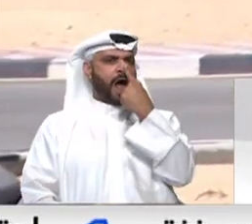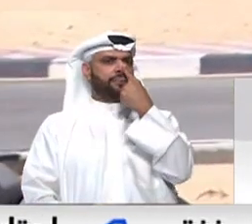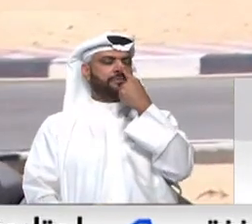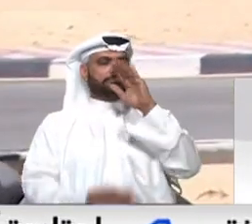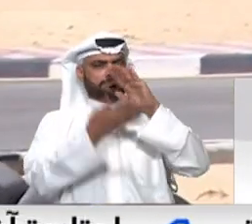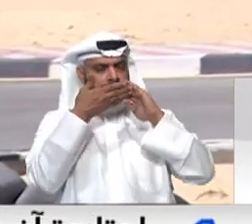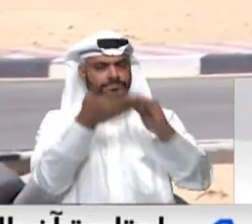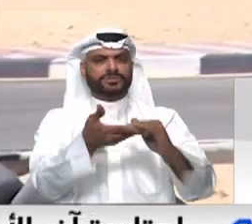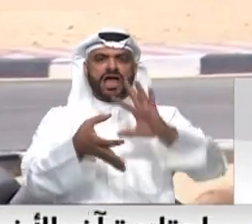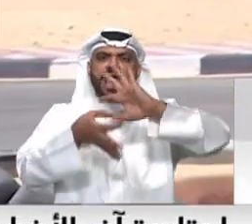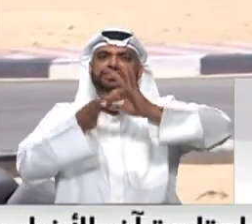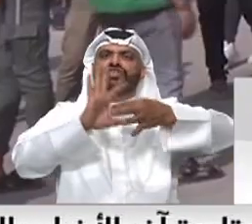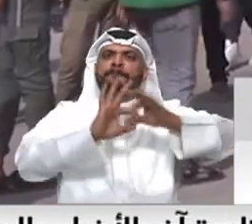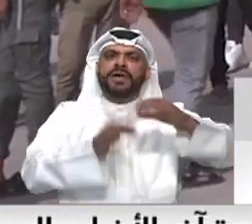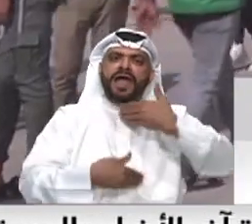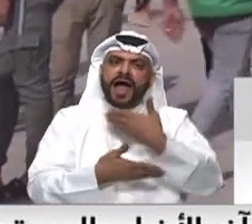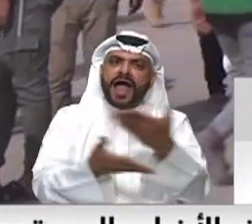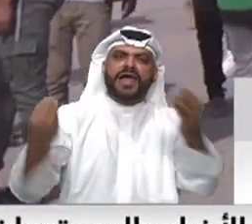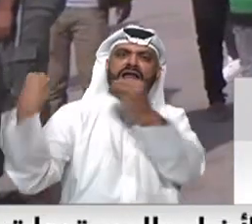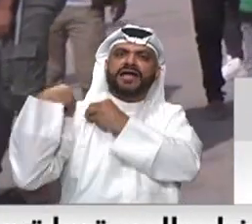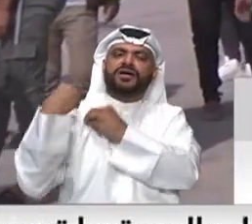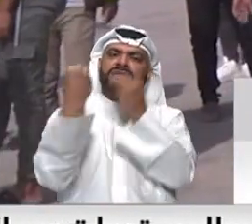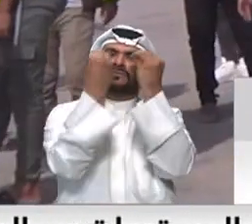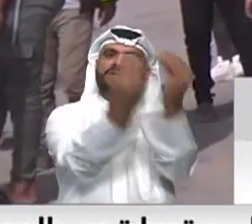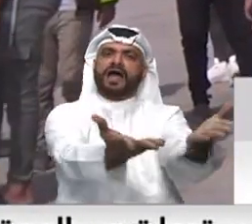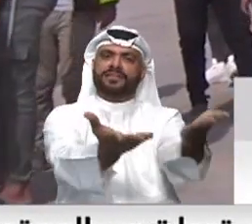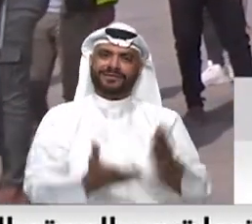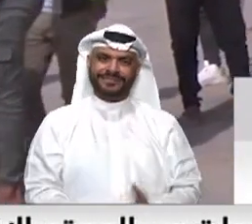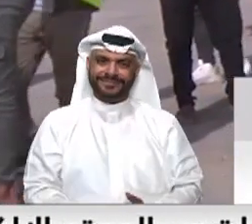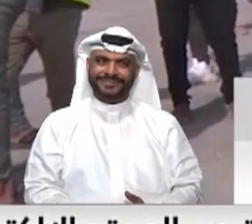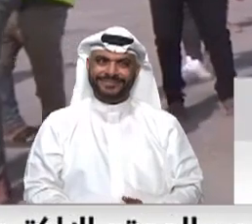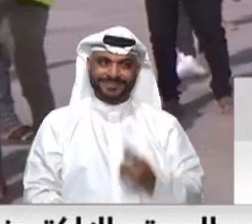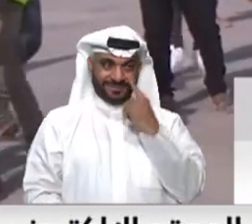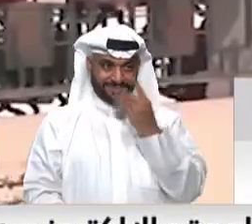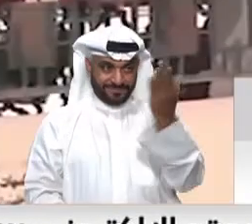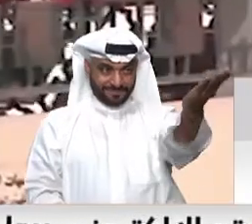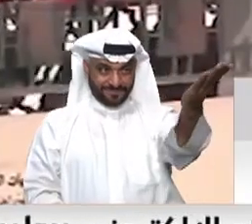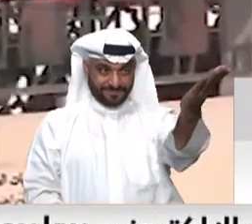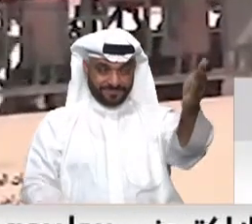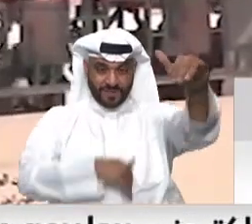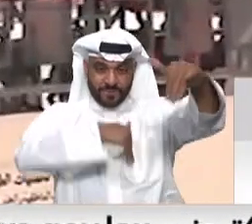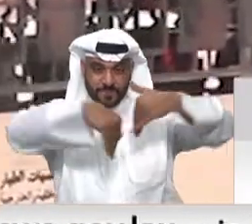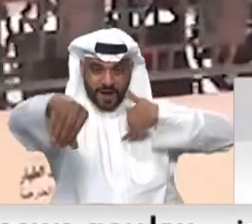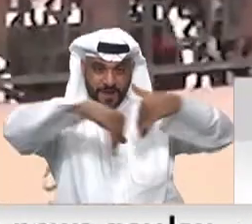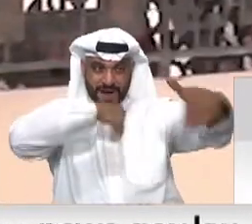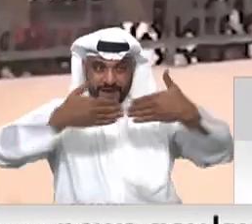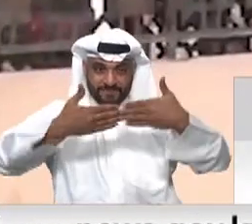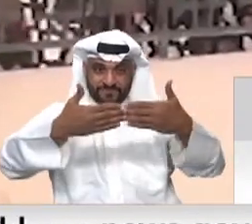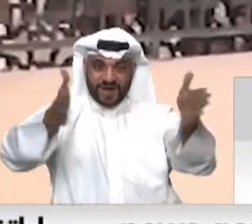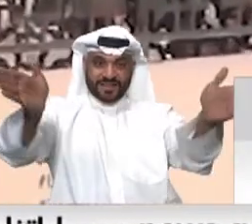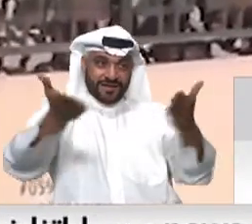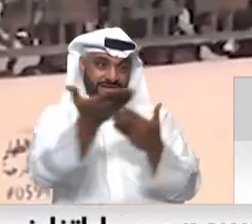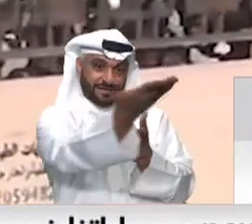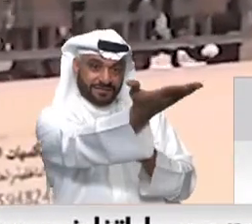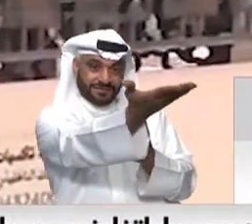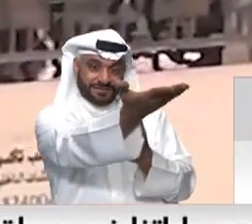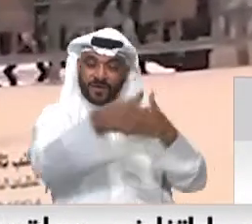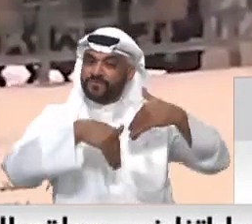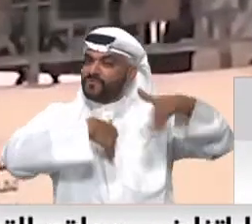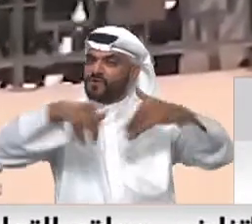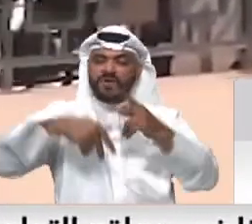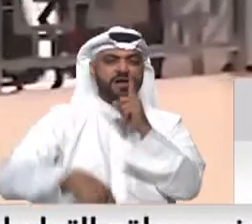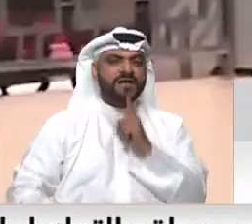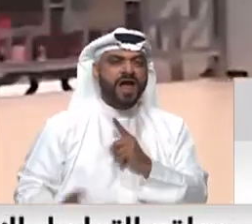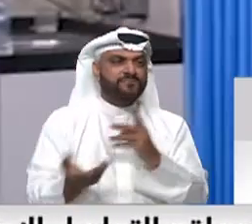جمعية خيرية كويتية تسبق. من ناحية أخرى، استقبل معبر رفح اليوم أول مجموعة من جرحى الحرب الصهيونية على